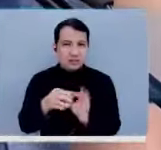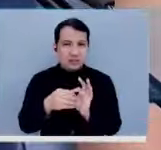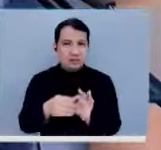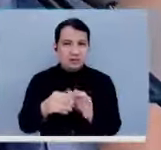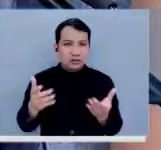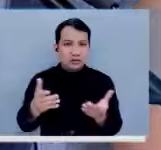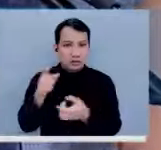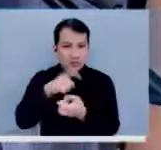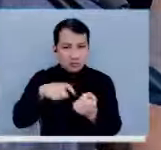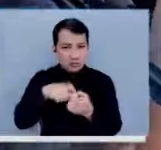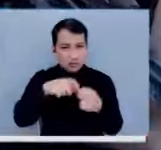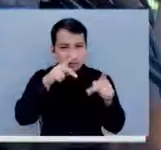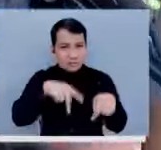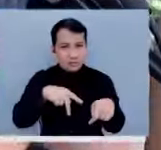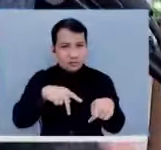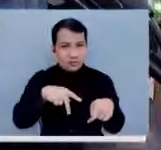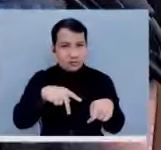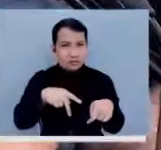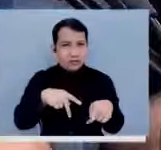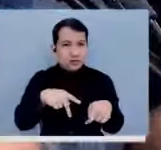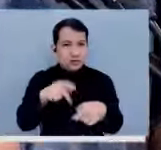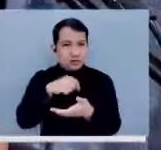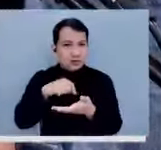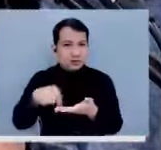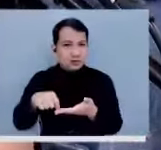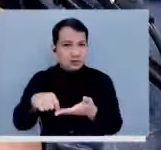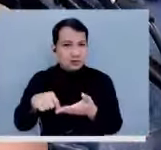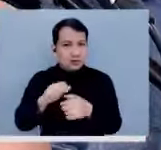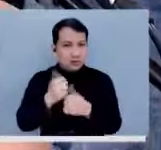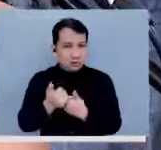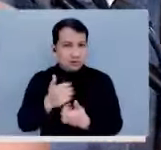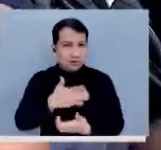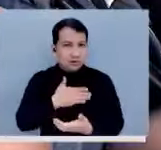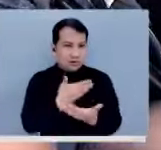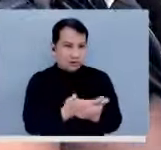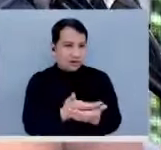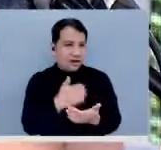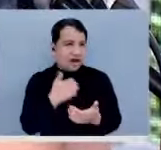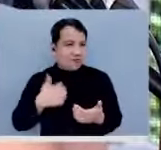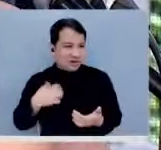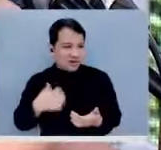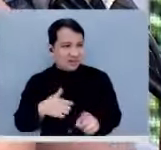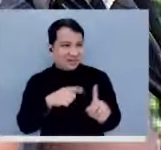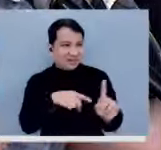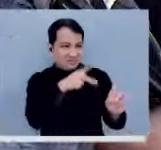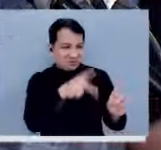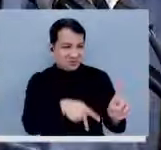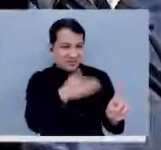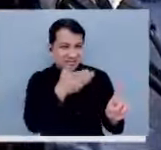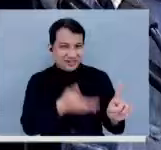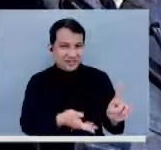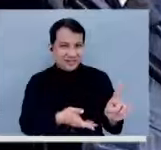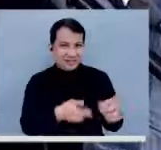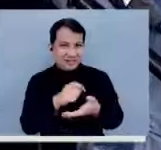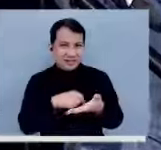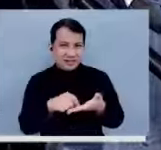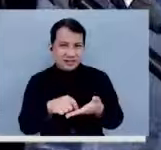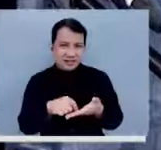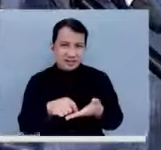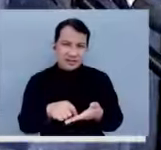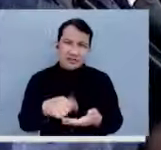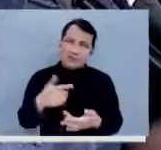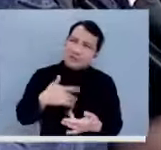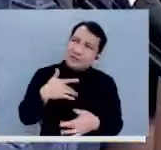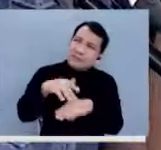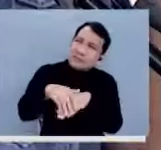na tao na kinakantahan. Pero sinulat ko siya as kung paano ako magkagusto sa isang tao. Ah. So, ayun, madalas natutorpe ako. But hindi naman